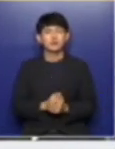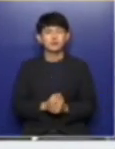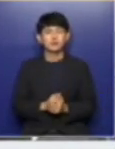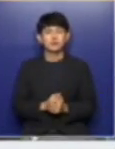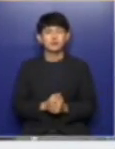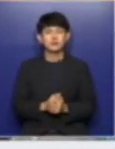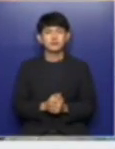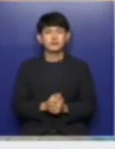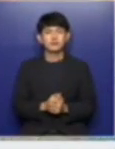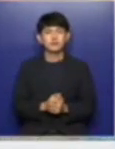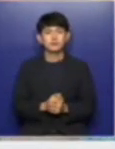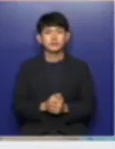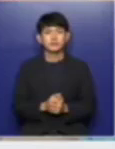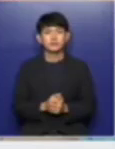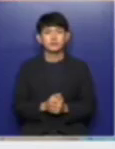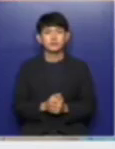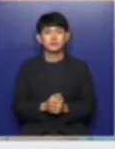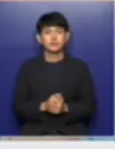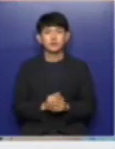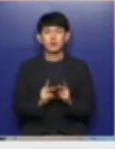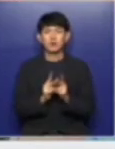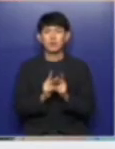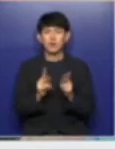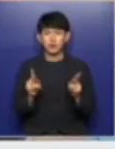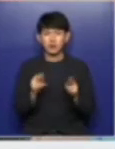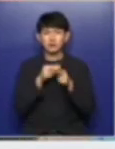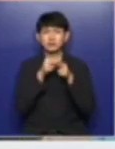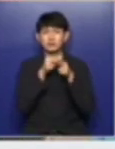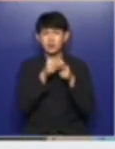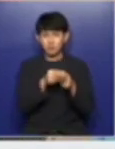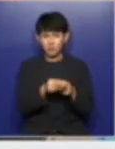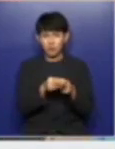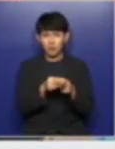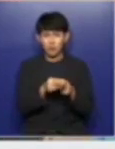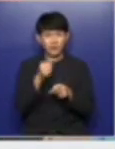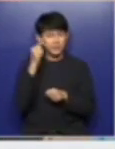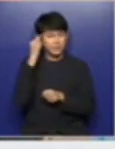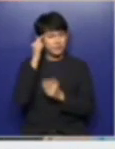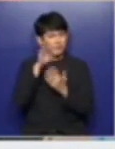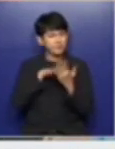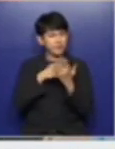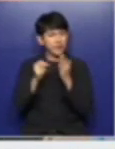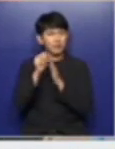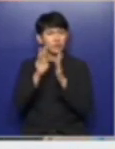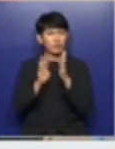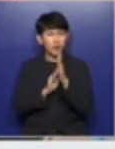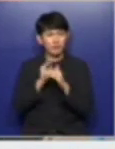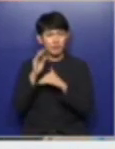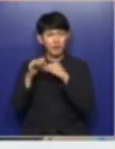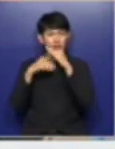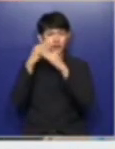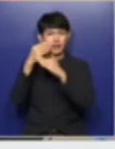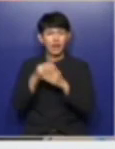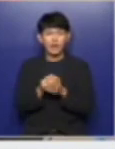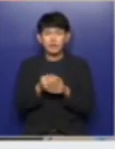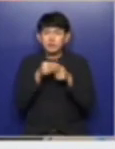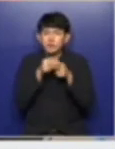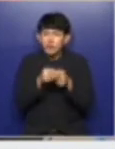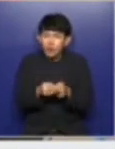มันควรจะต้องมีกรรมการเฉพาะที่คิดเชิงนโยบายที่เกี่ยวกับพัฒนาพื้นที่เฉพาะตรงนี้หรือไ